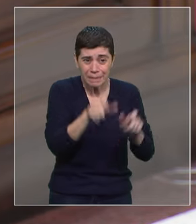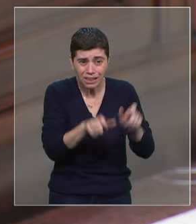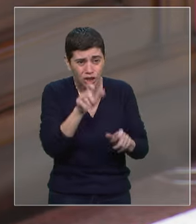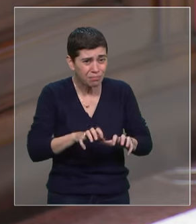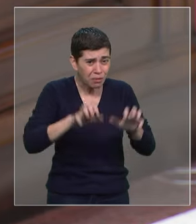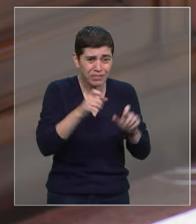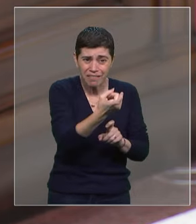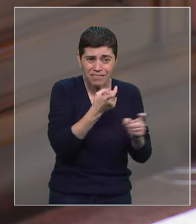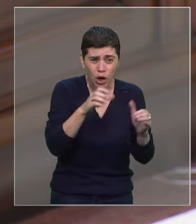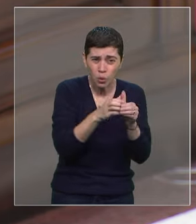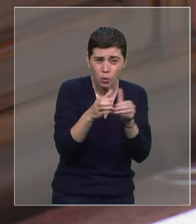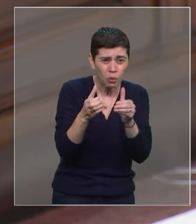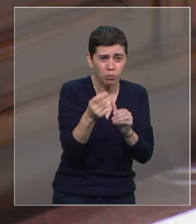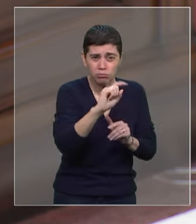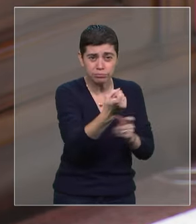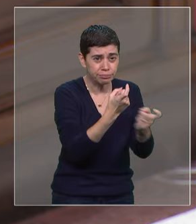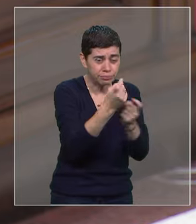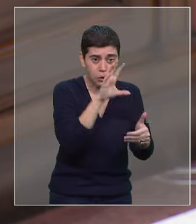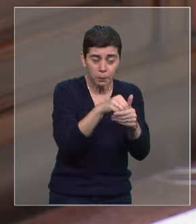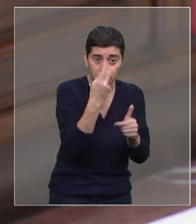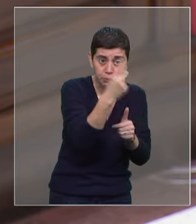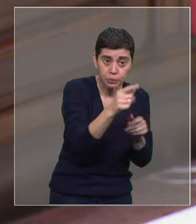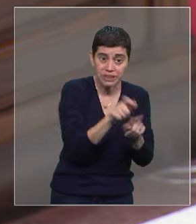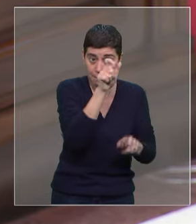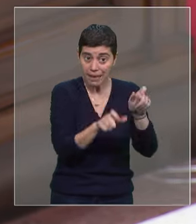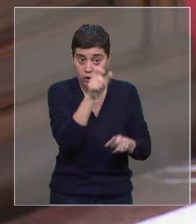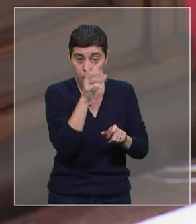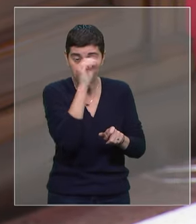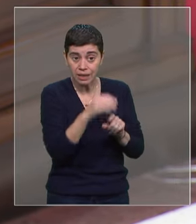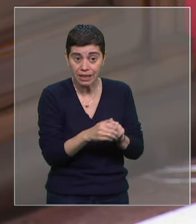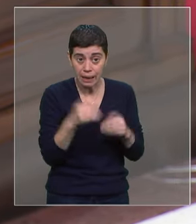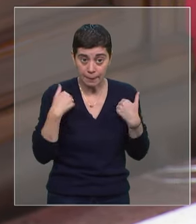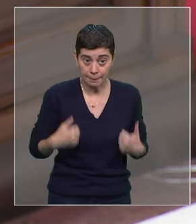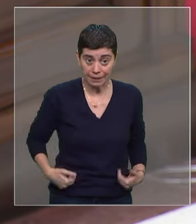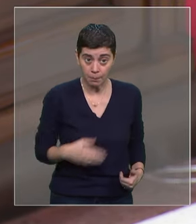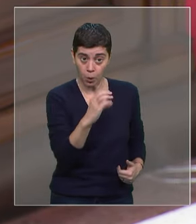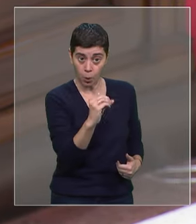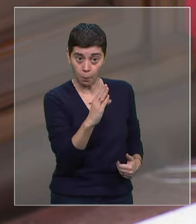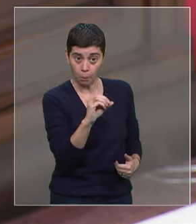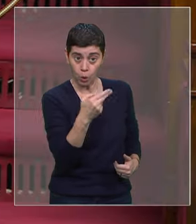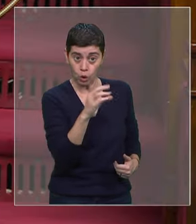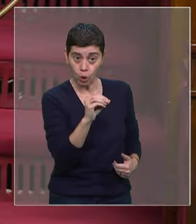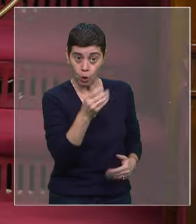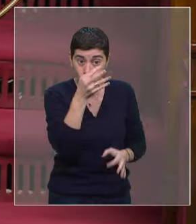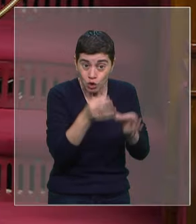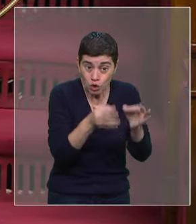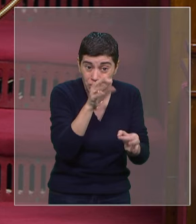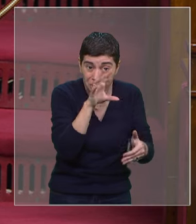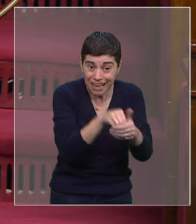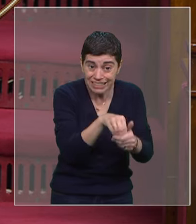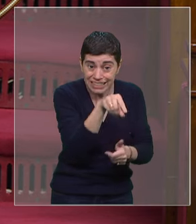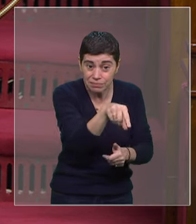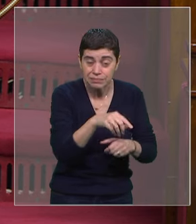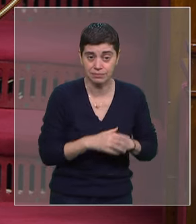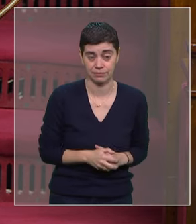y compris le vôtre. Dois-je vous rappeler que madame Obonneau était une des juges ? Après une enquête par la